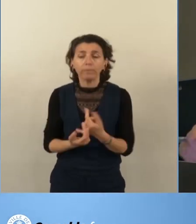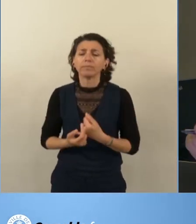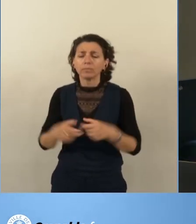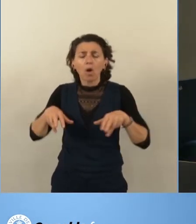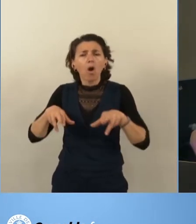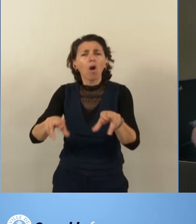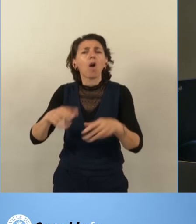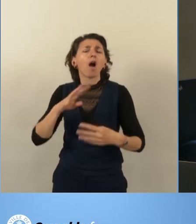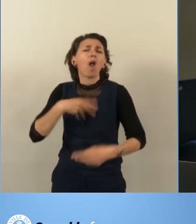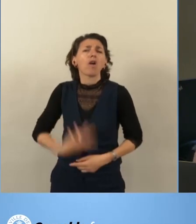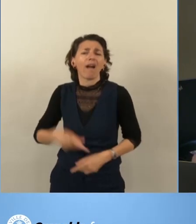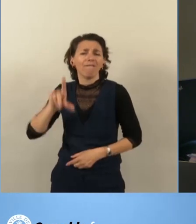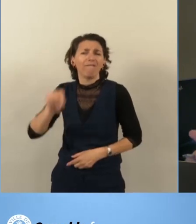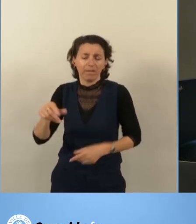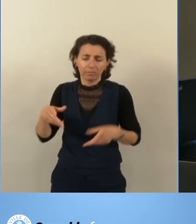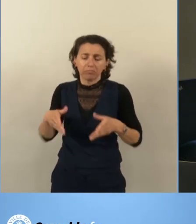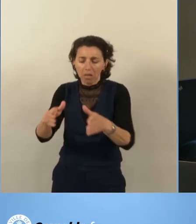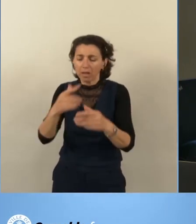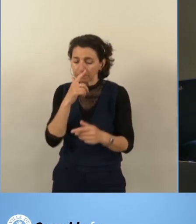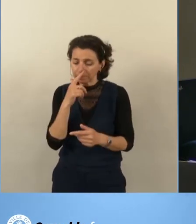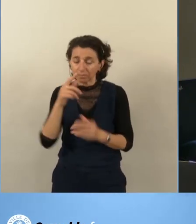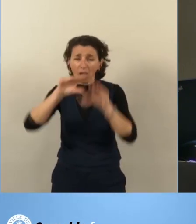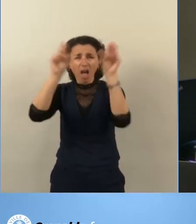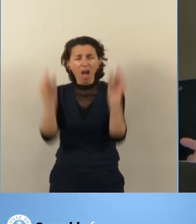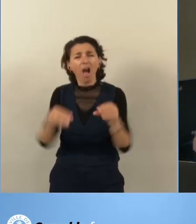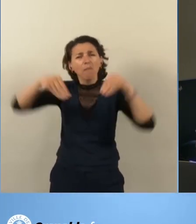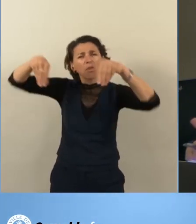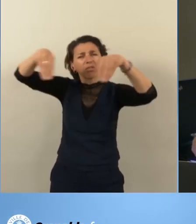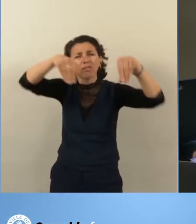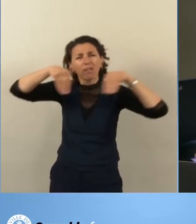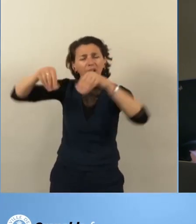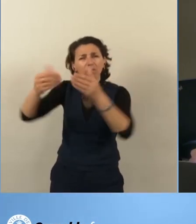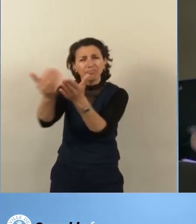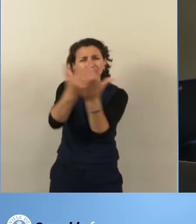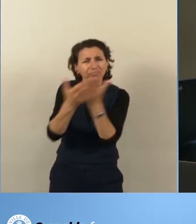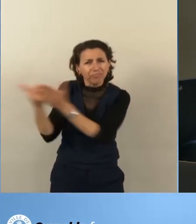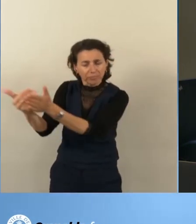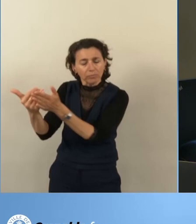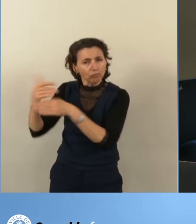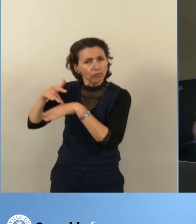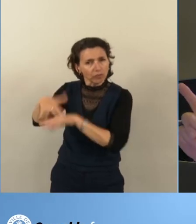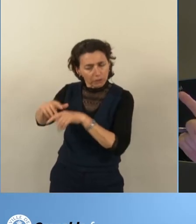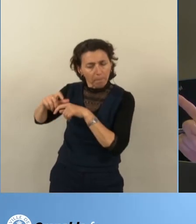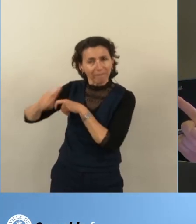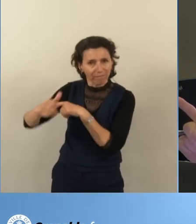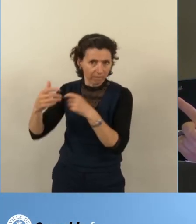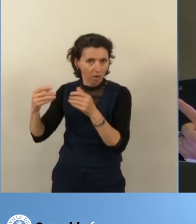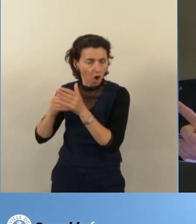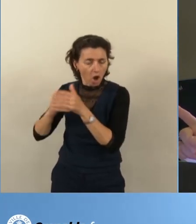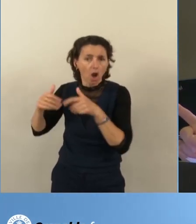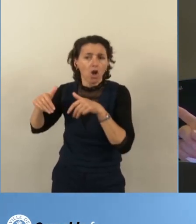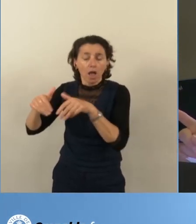galeries l'Arlequin il faut savoir que le désamiantage s'est effectué et continue à s'effectuer fenêtre grande ouverte